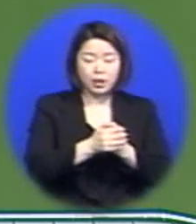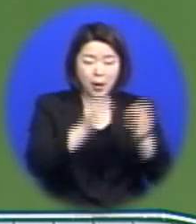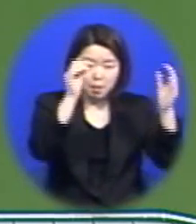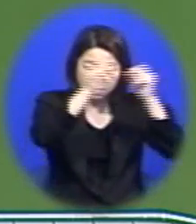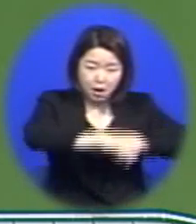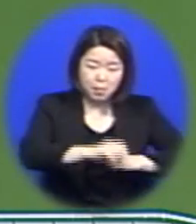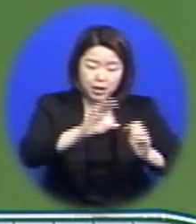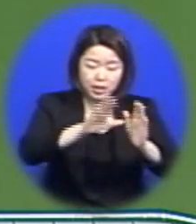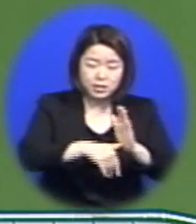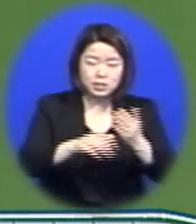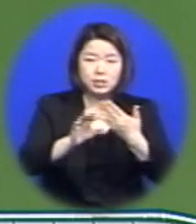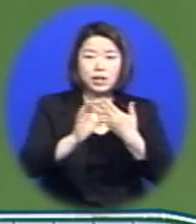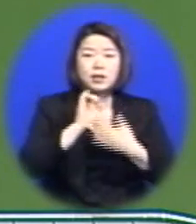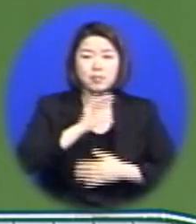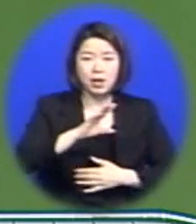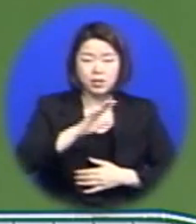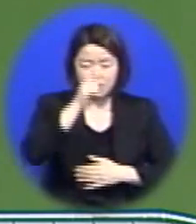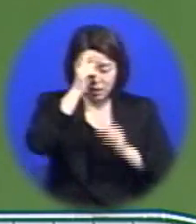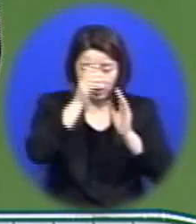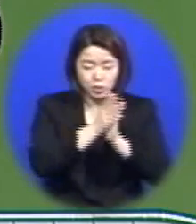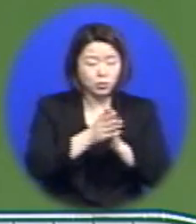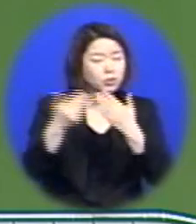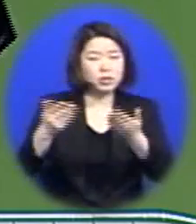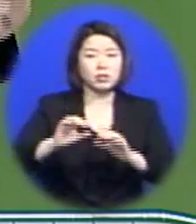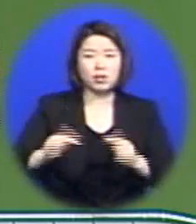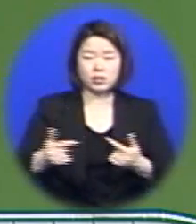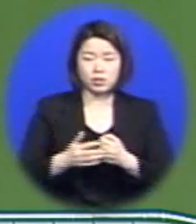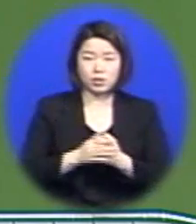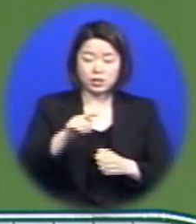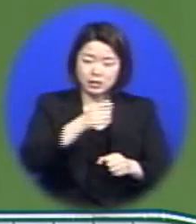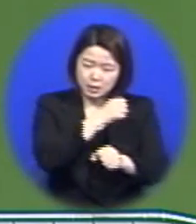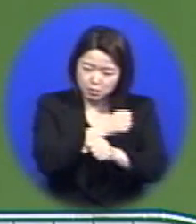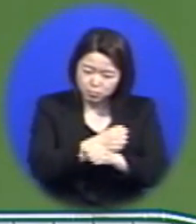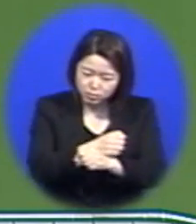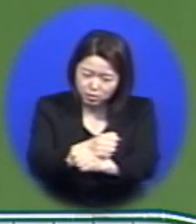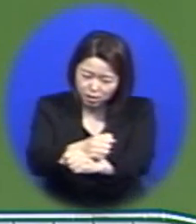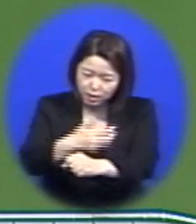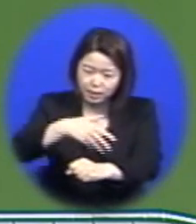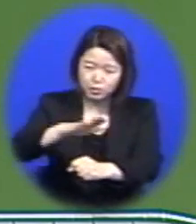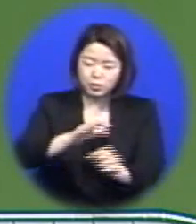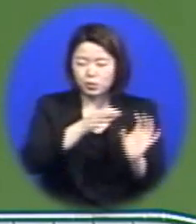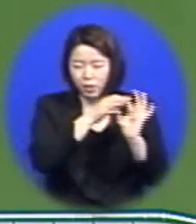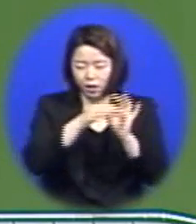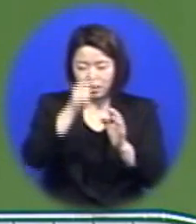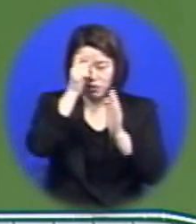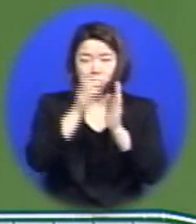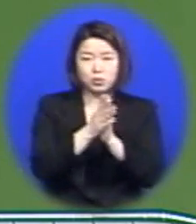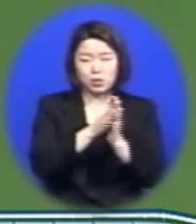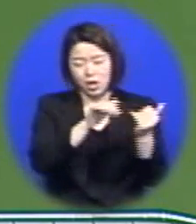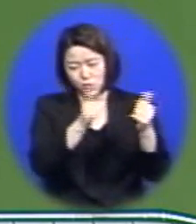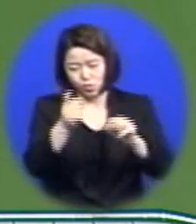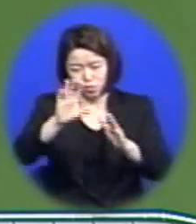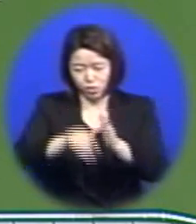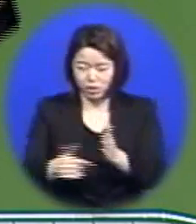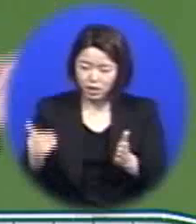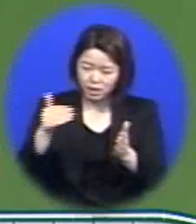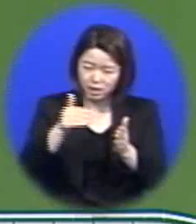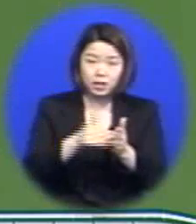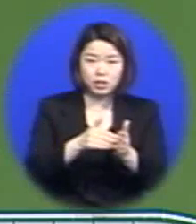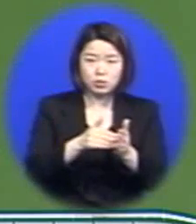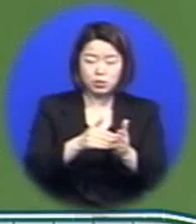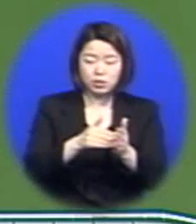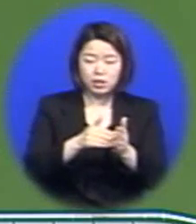아닙니다 그들은 붙들려 가서도 계속 기도했어요 죽을 때까지 가능성이